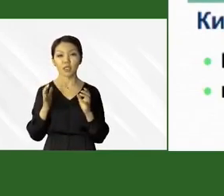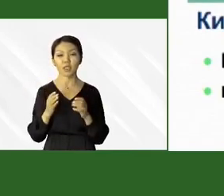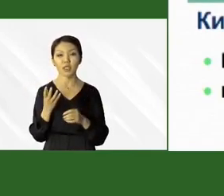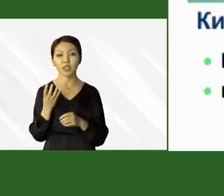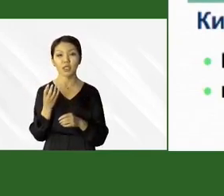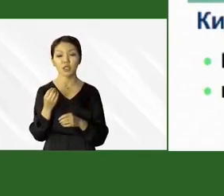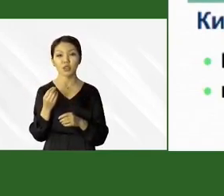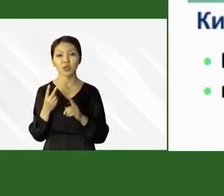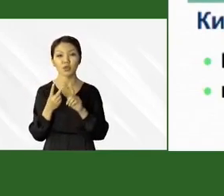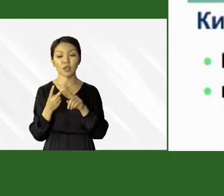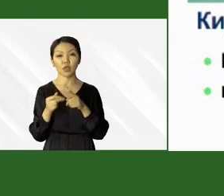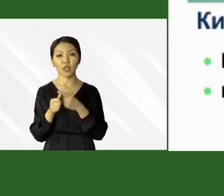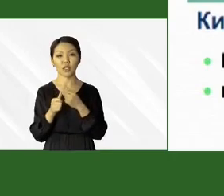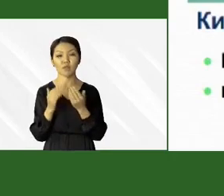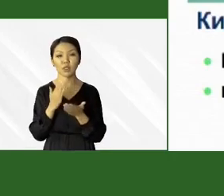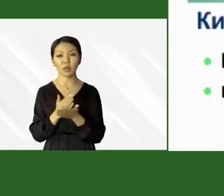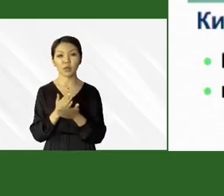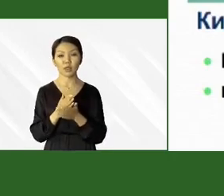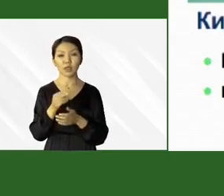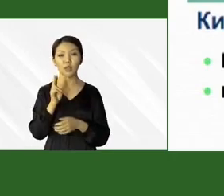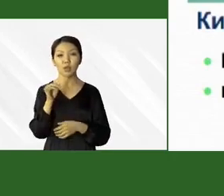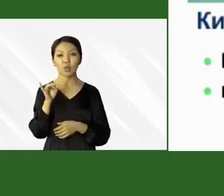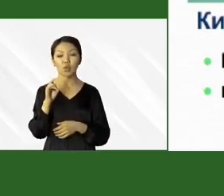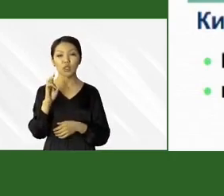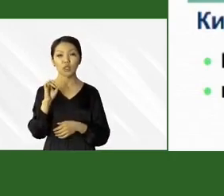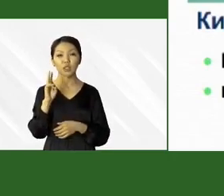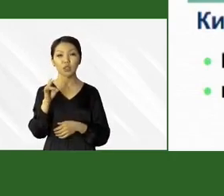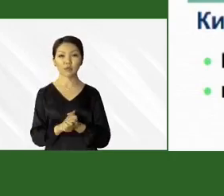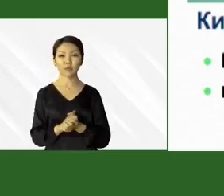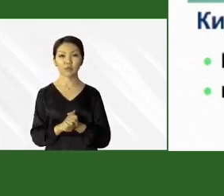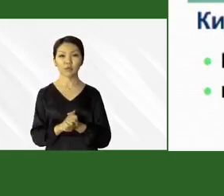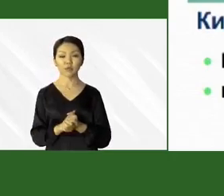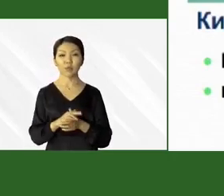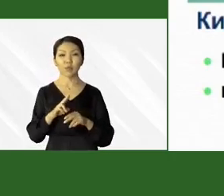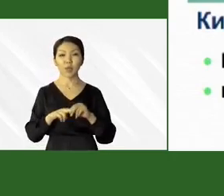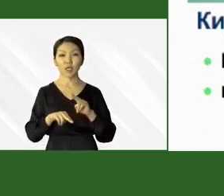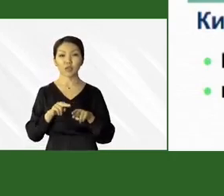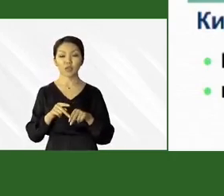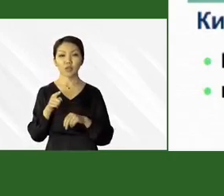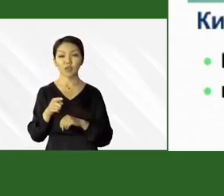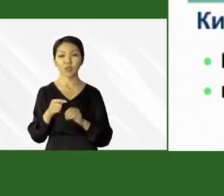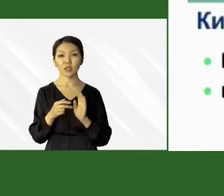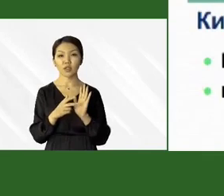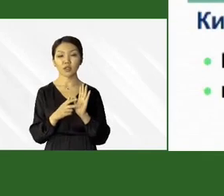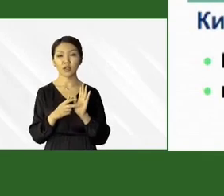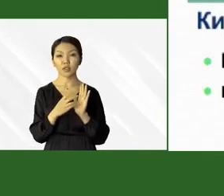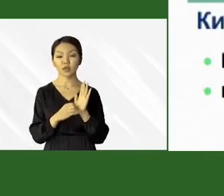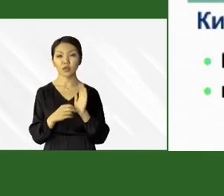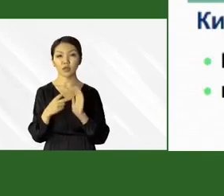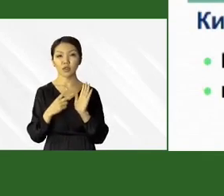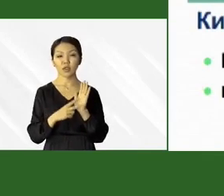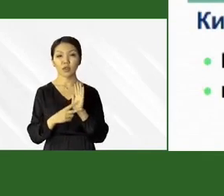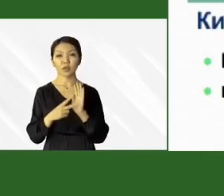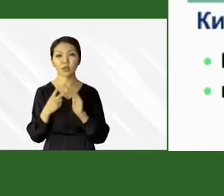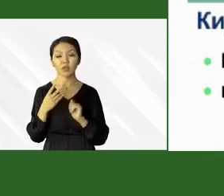название – Карабуринское водохранилище. Водохранилище, построенное в 1975 году,